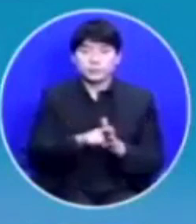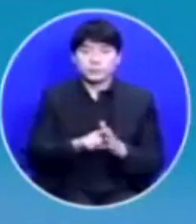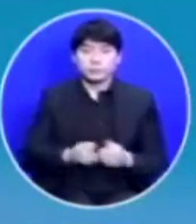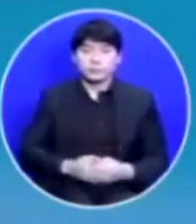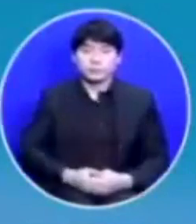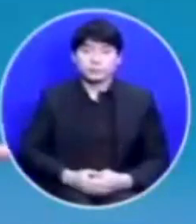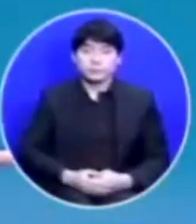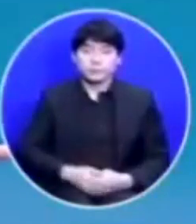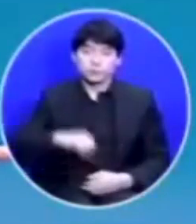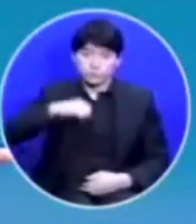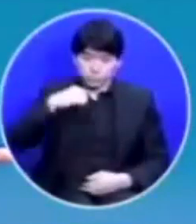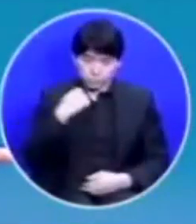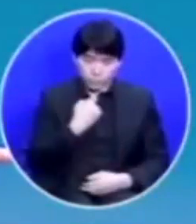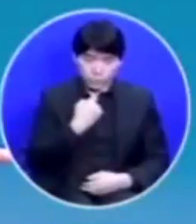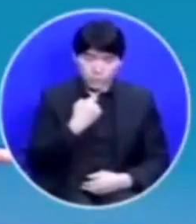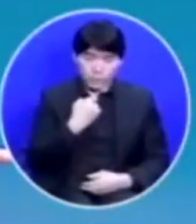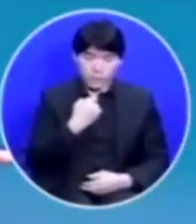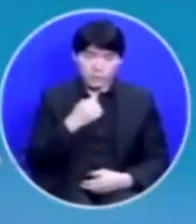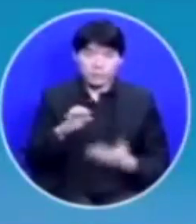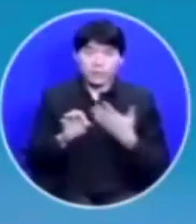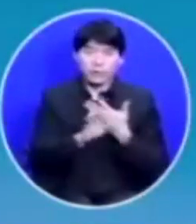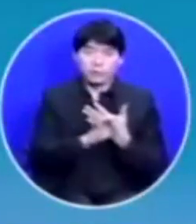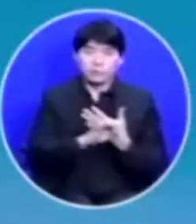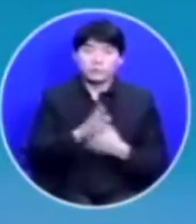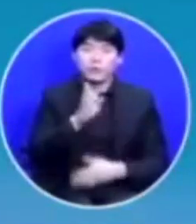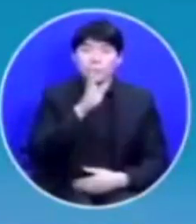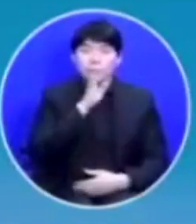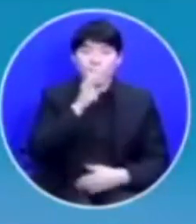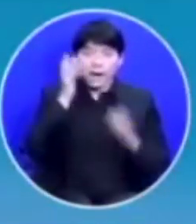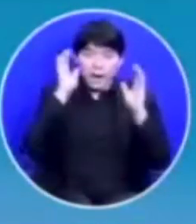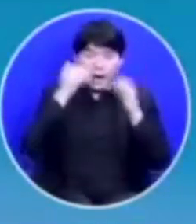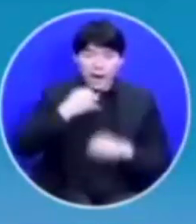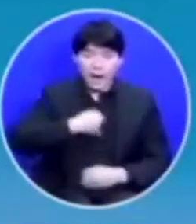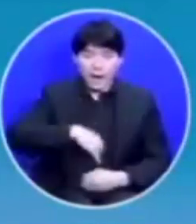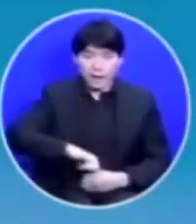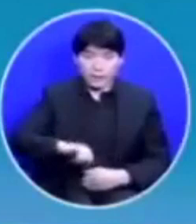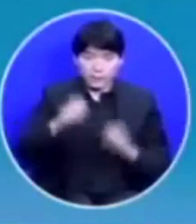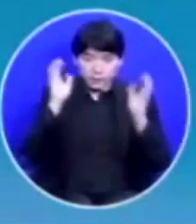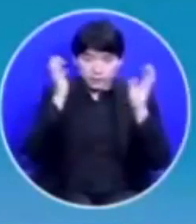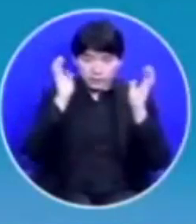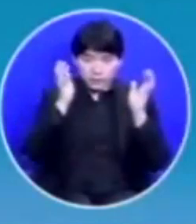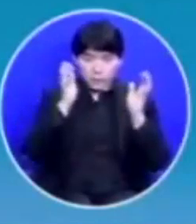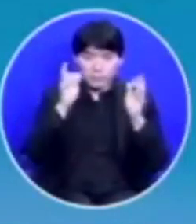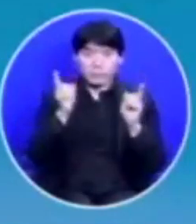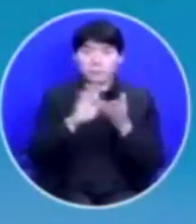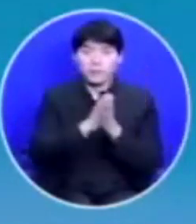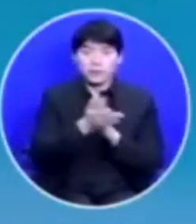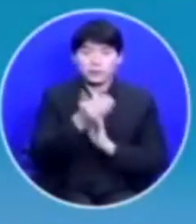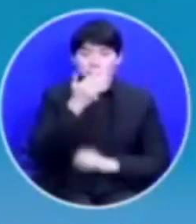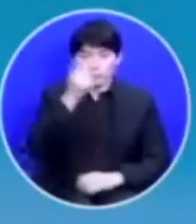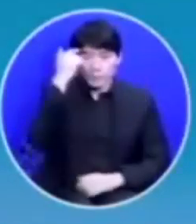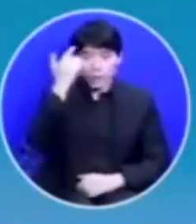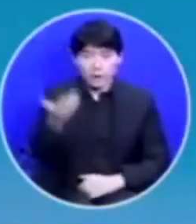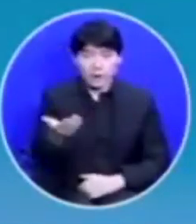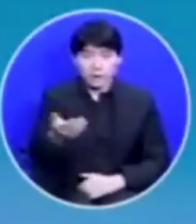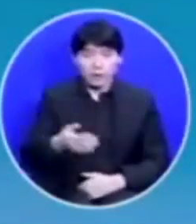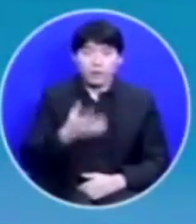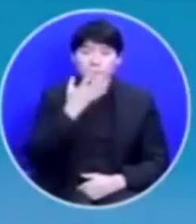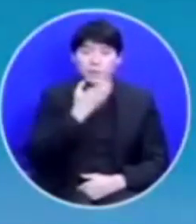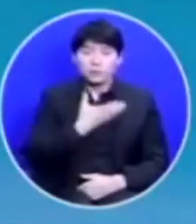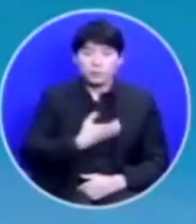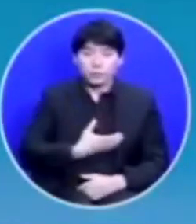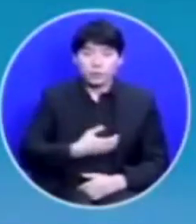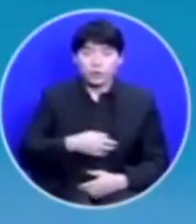예수님께 말 순종하면 진짜 이 아이가 바로 될 수 있을까 베드로가 물 위를 걸었다 고